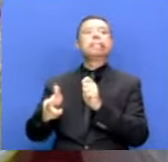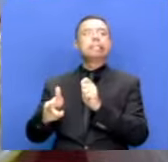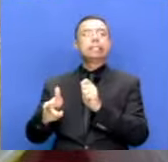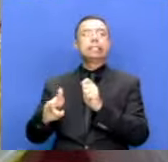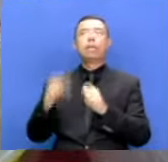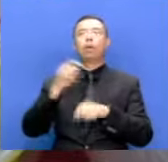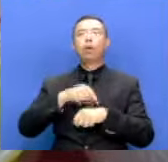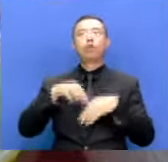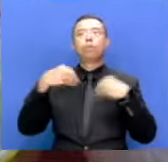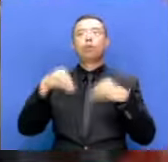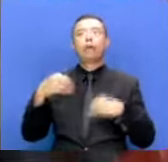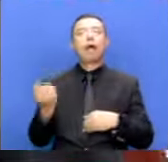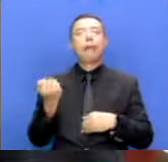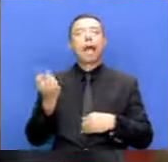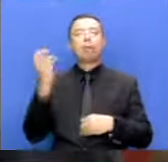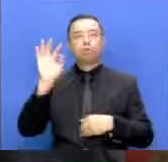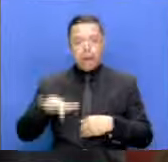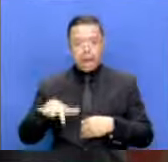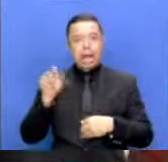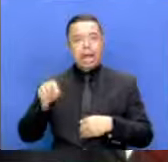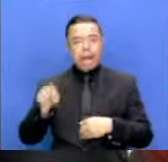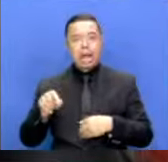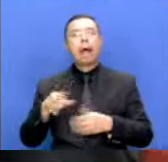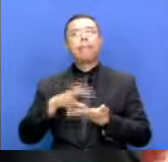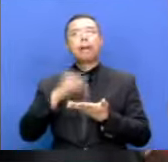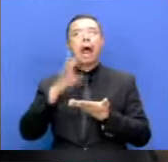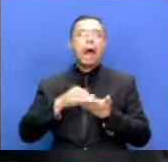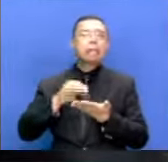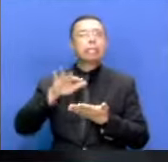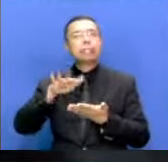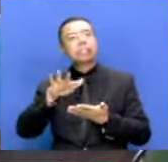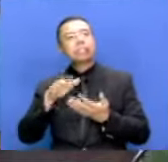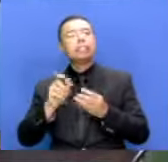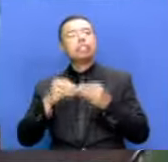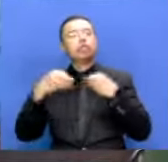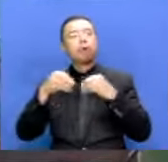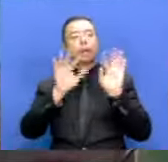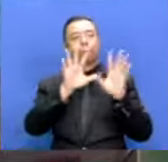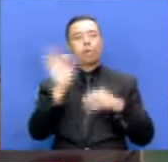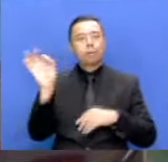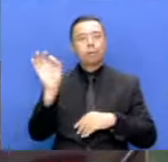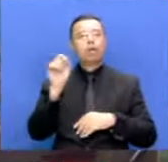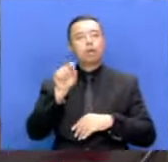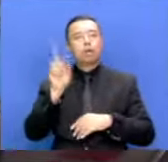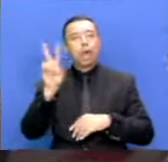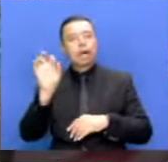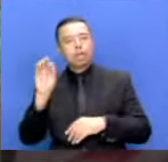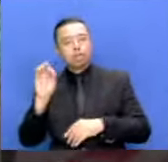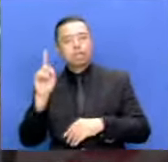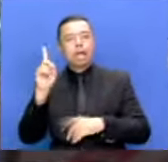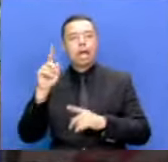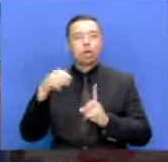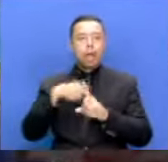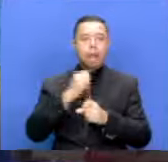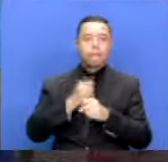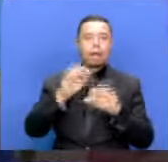Dalam pasar murah yang digelar oleh Pemkab Bantul ini, beras jenis medium dijual dengan harga Rp10.200 atau per